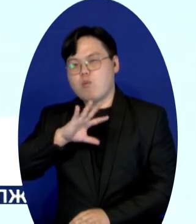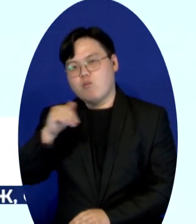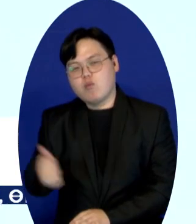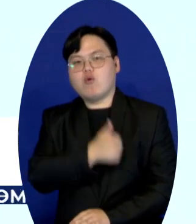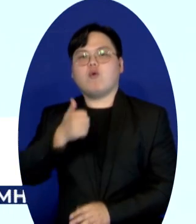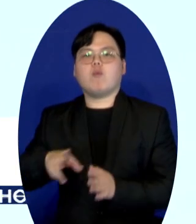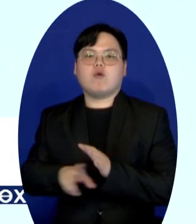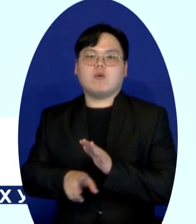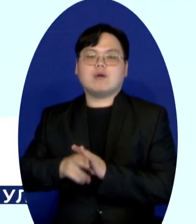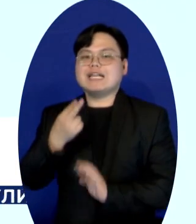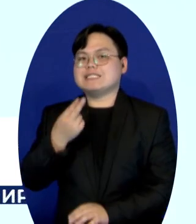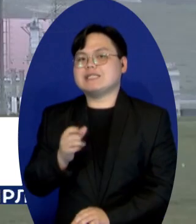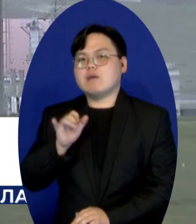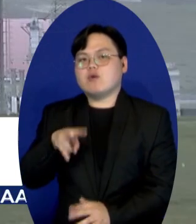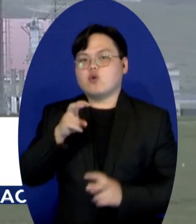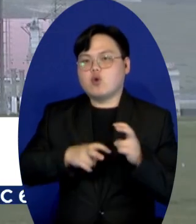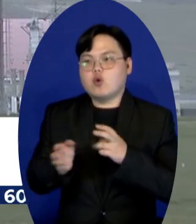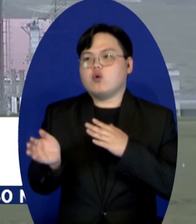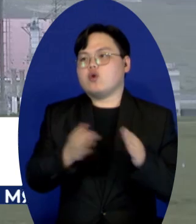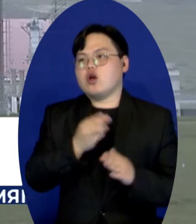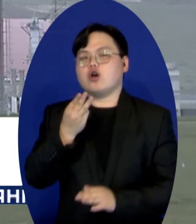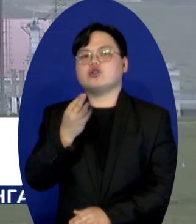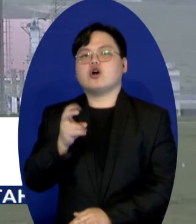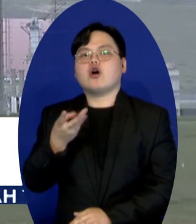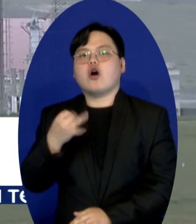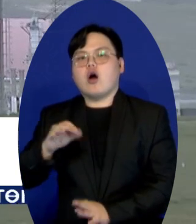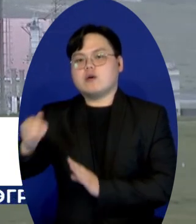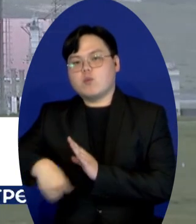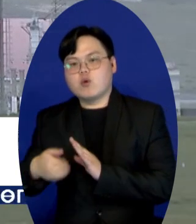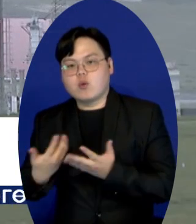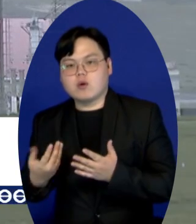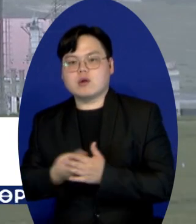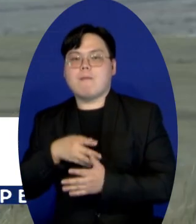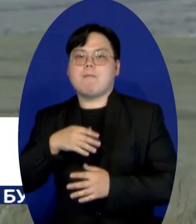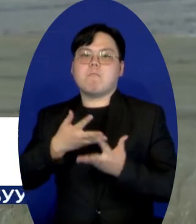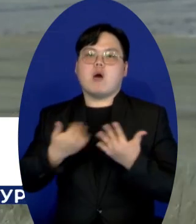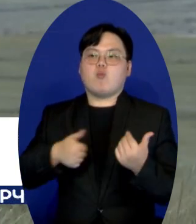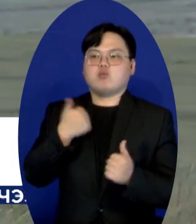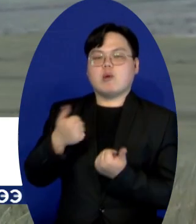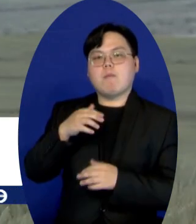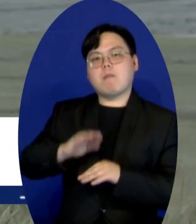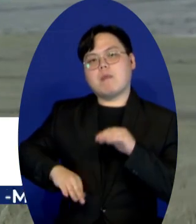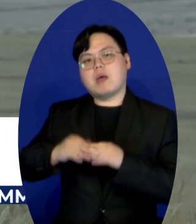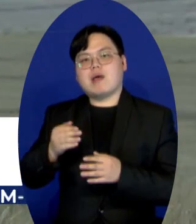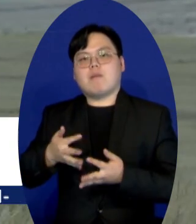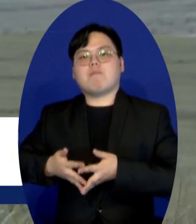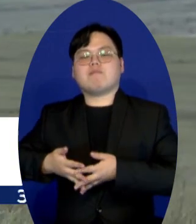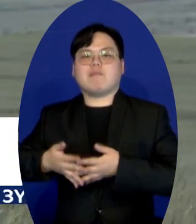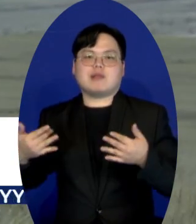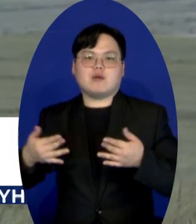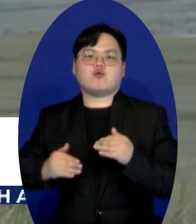юм а. Цементийн үйлдвэрлэлээс гадна шохон олборлолтоо нэмэгдүүлж барилгын бусад туслах материалын үйлдвэрлэлийг хөгжүүлэх гарц